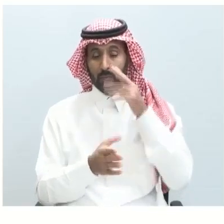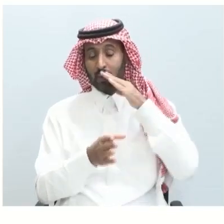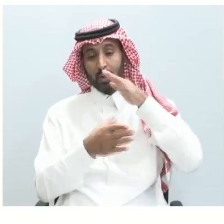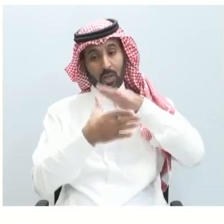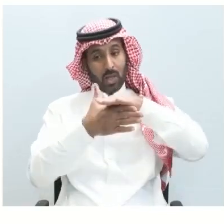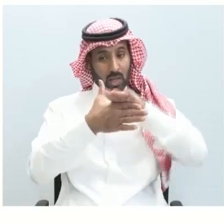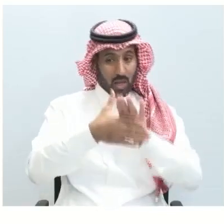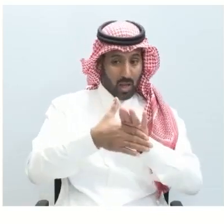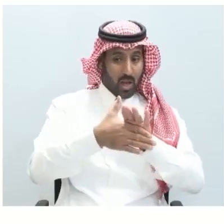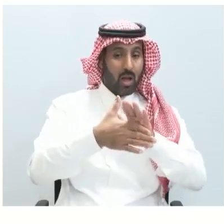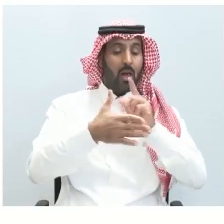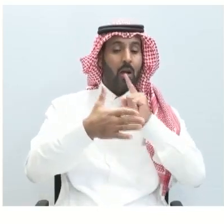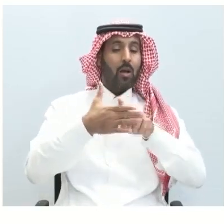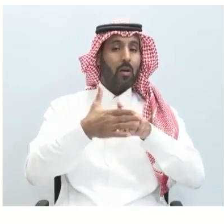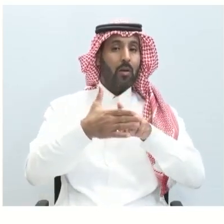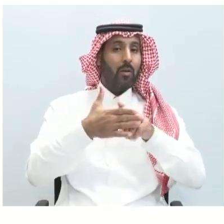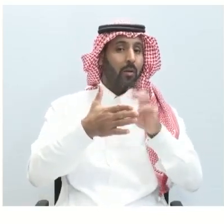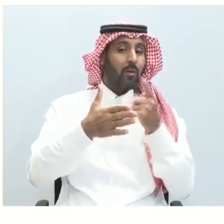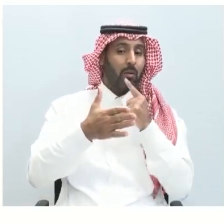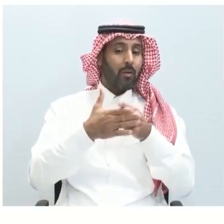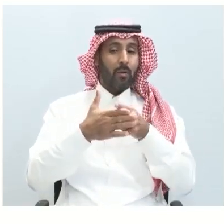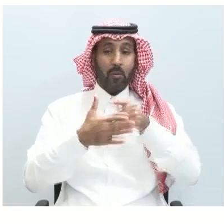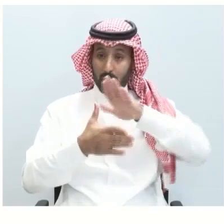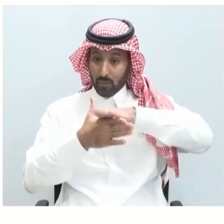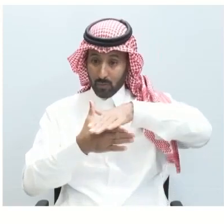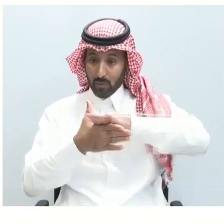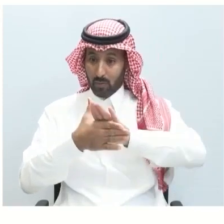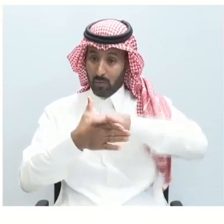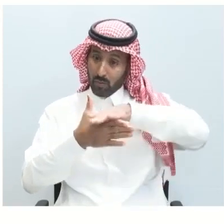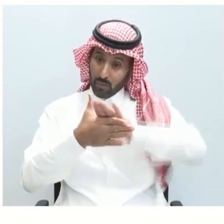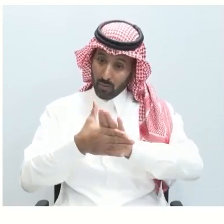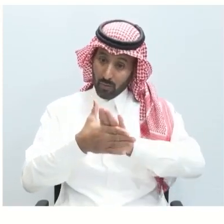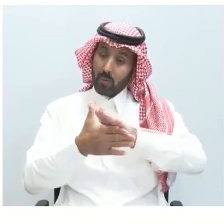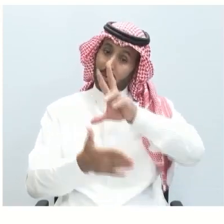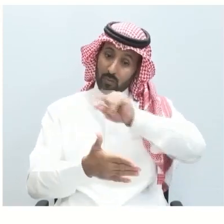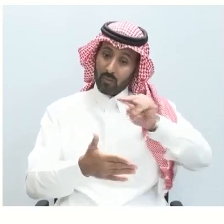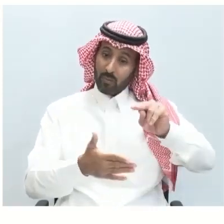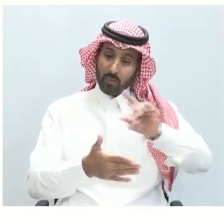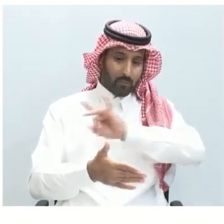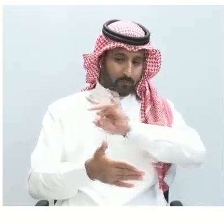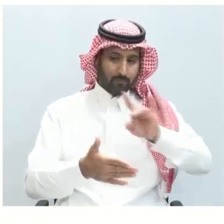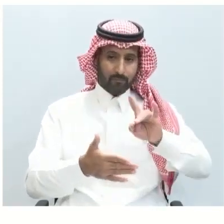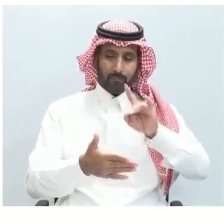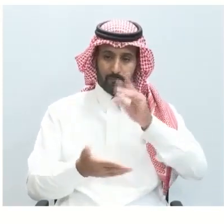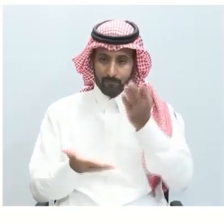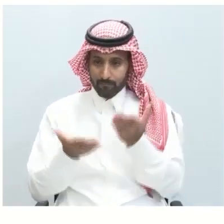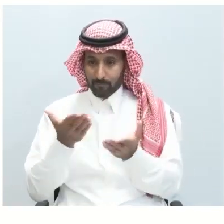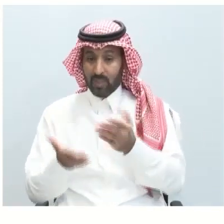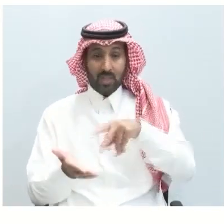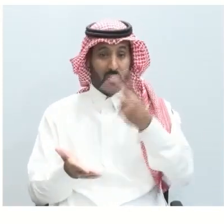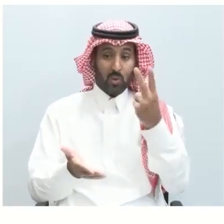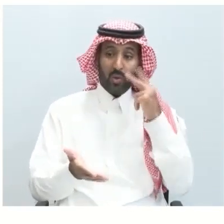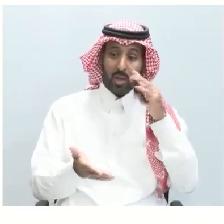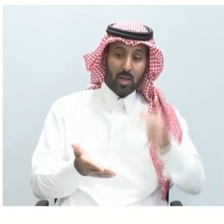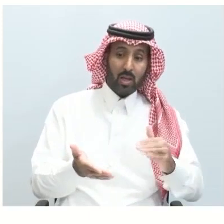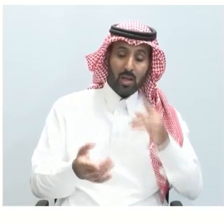الاخرى هل ممكن من الممكن ان نطلق على لعبه التوازن في هذه الحاله انه في حاله اتزان شخصين او طفلين